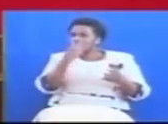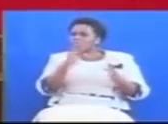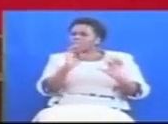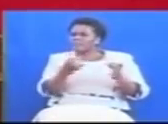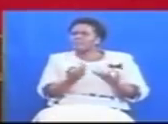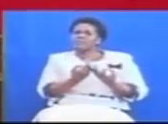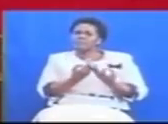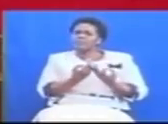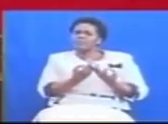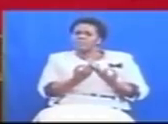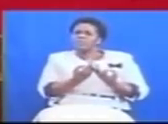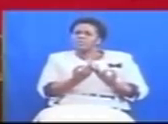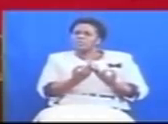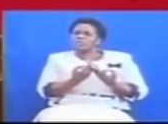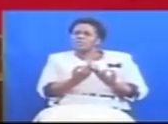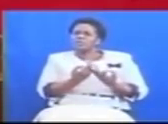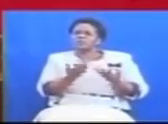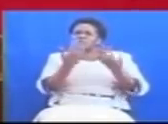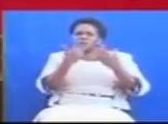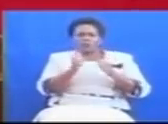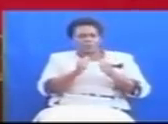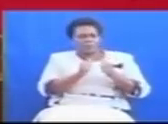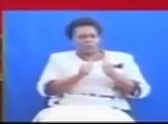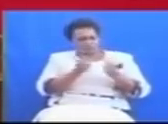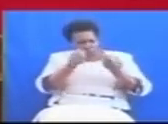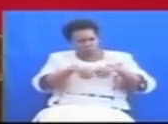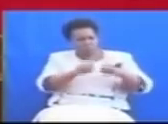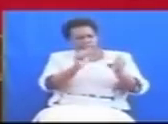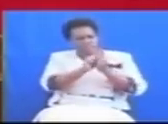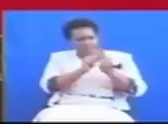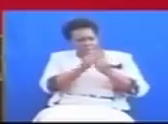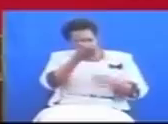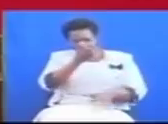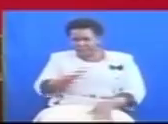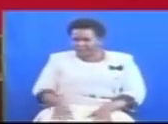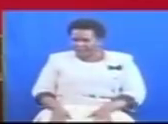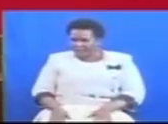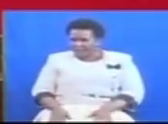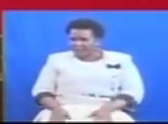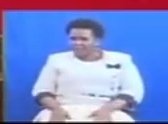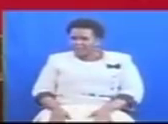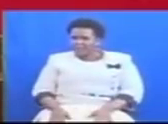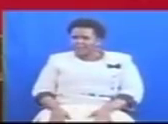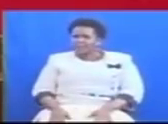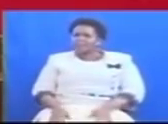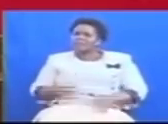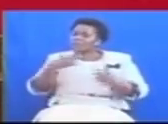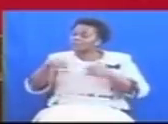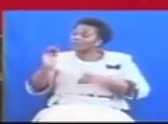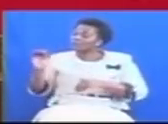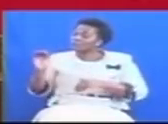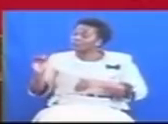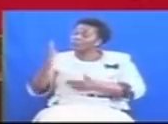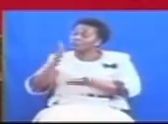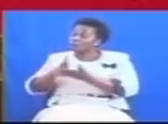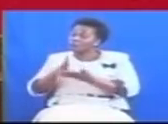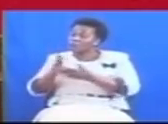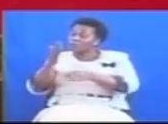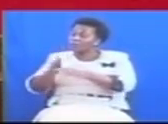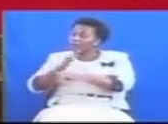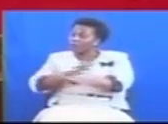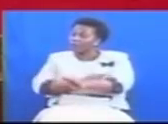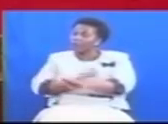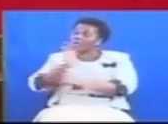amekuwa mfuatiliaji mzuri sana wa miradi ya nchi vijijini na hasa ile eneo la viwanda ambalo amelitaja, nimthibitishe mheshimiwa mbunge kabla mwaka huu wa